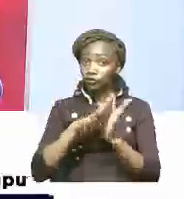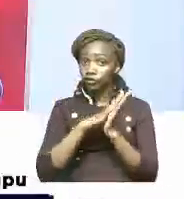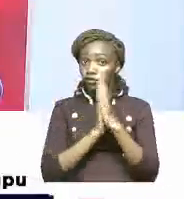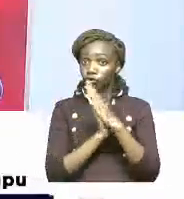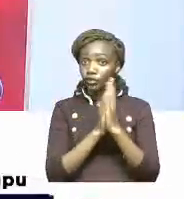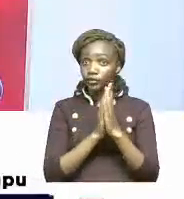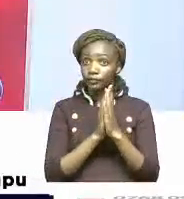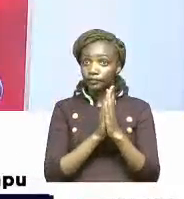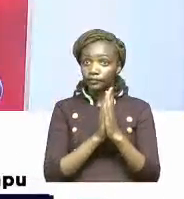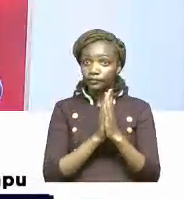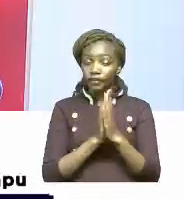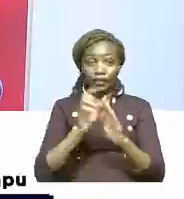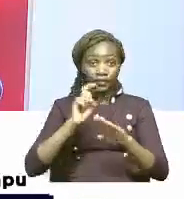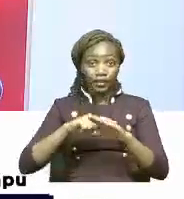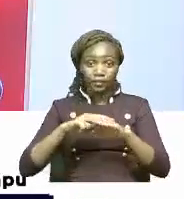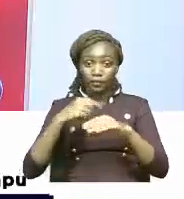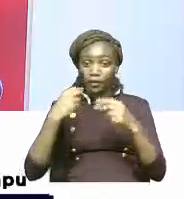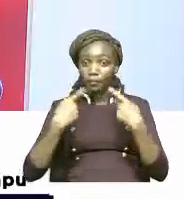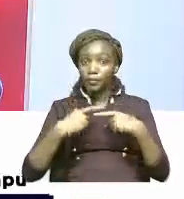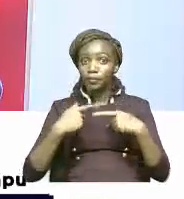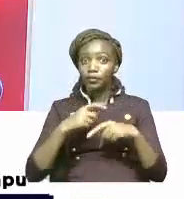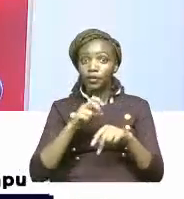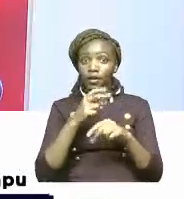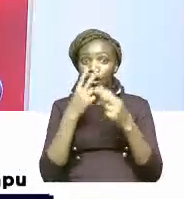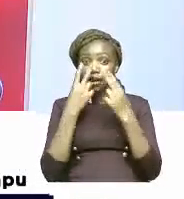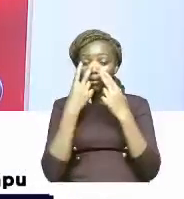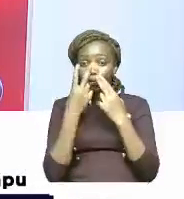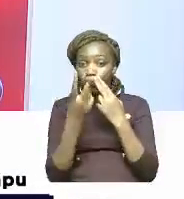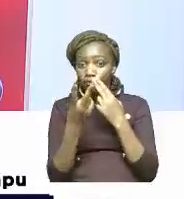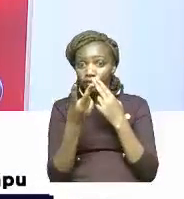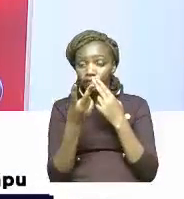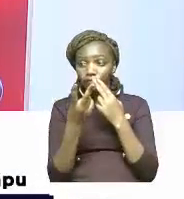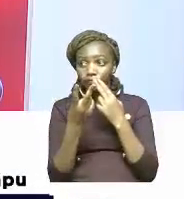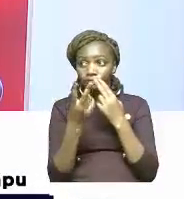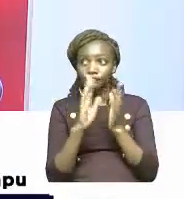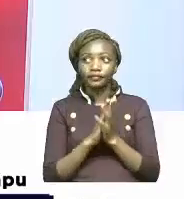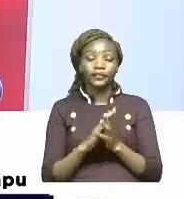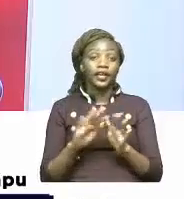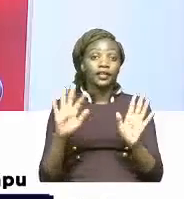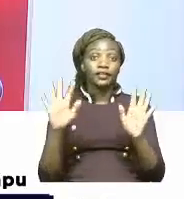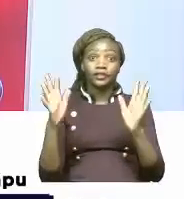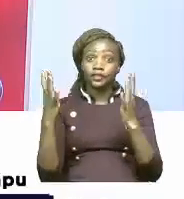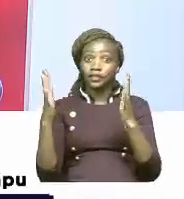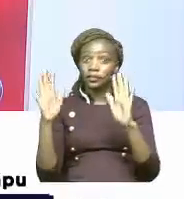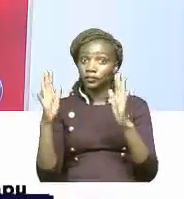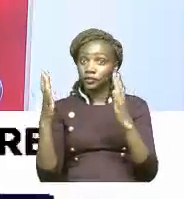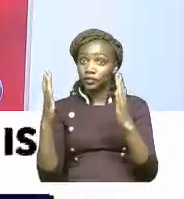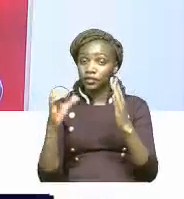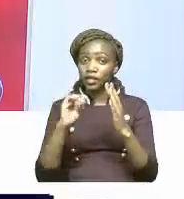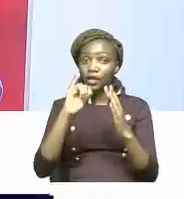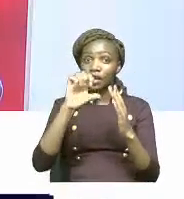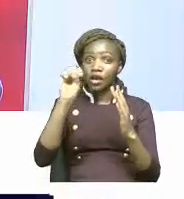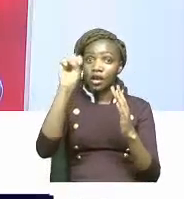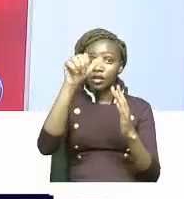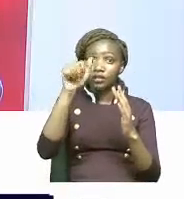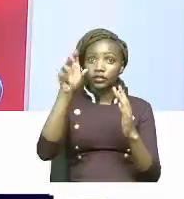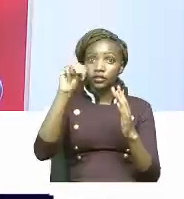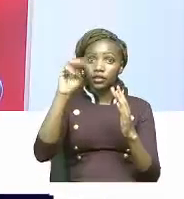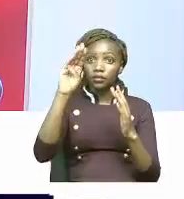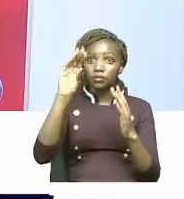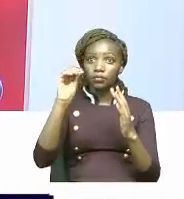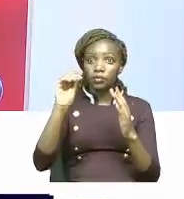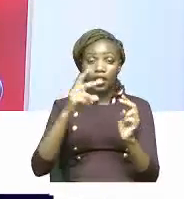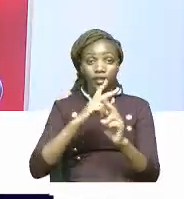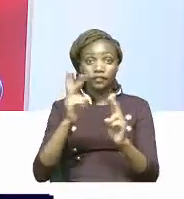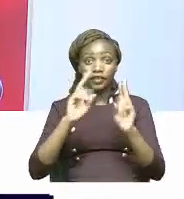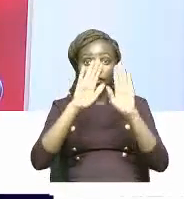binadamu kwa utamu wa kutazama. Bila shaka ni kazi yake Andrin Kilemi. Sherehe za Isambo Beach ni mojawapo ya sherehe muhimu na